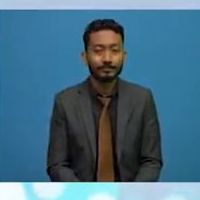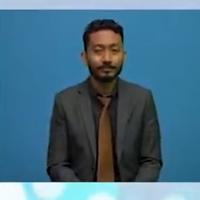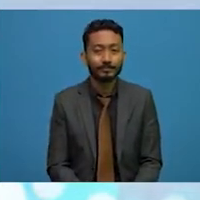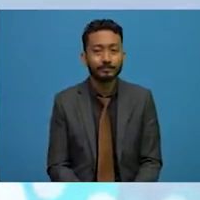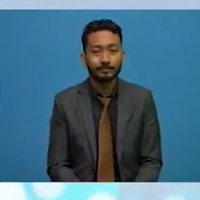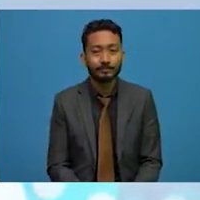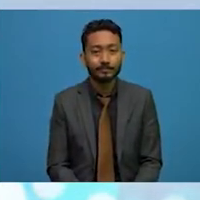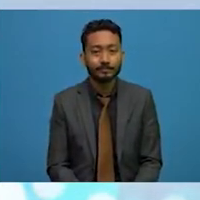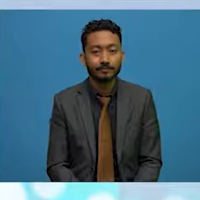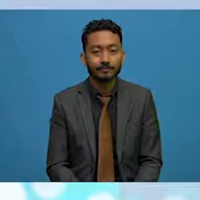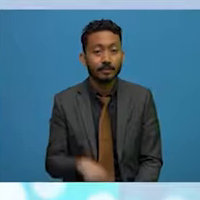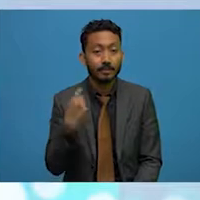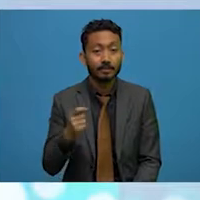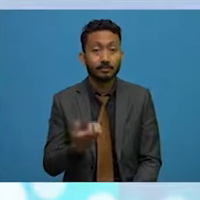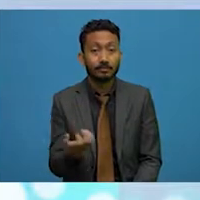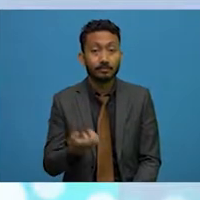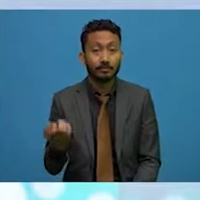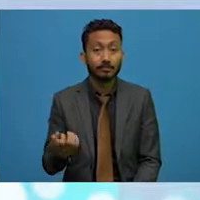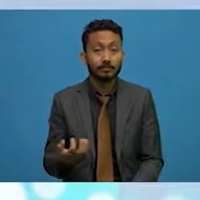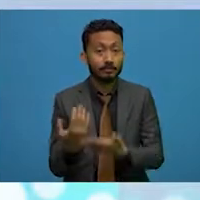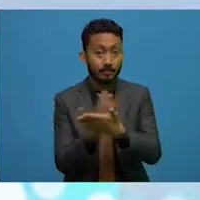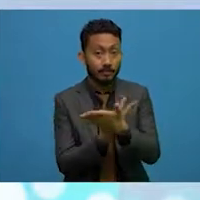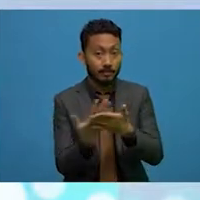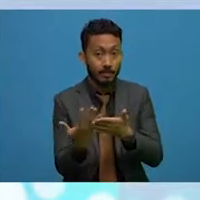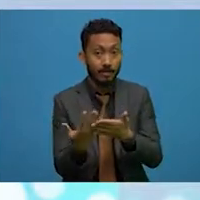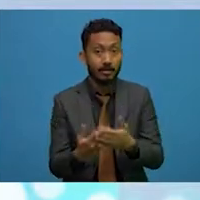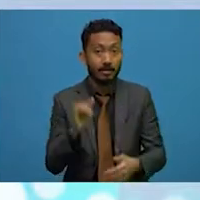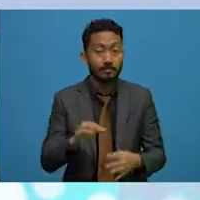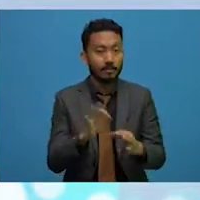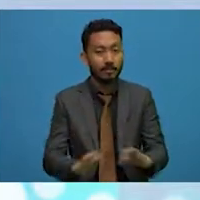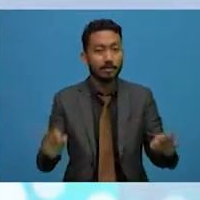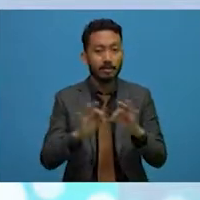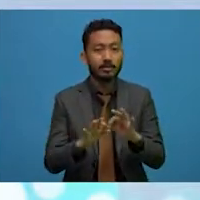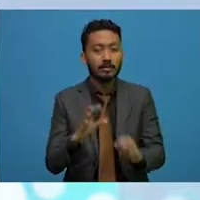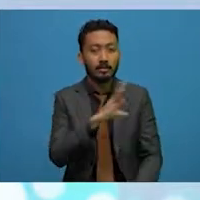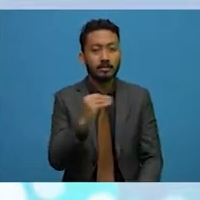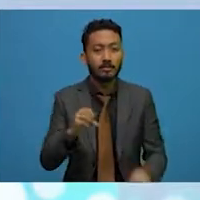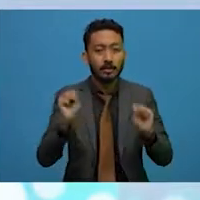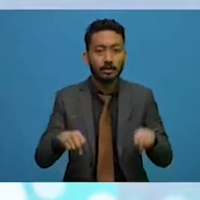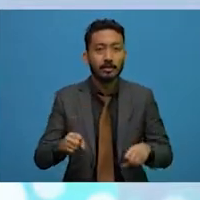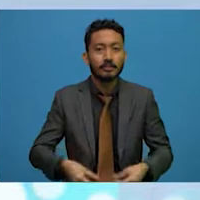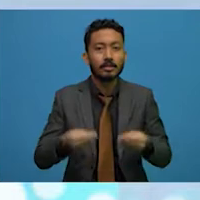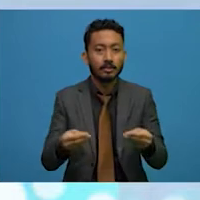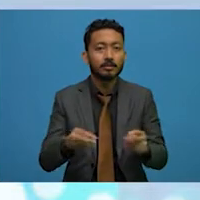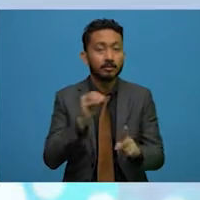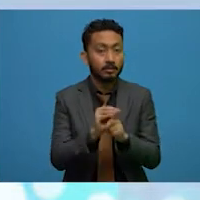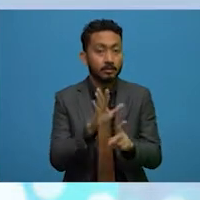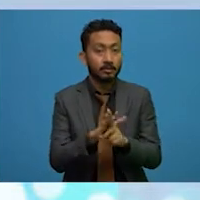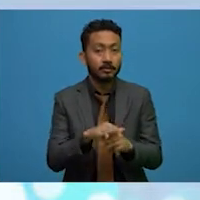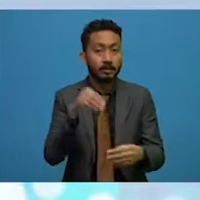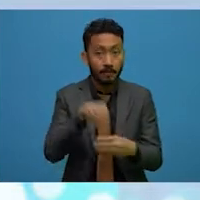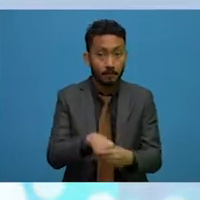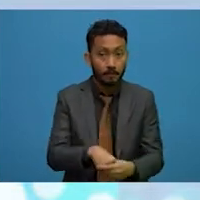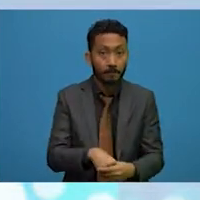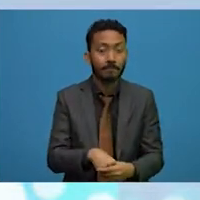Kesimpulannya, teks merupakan elemen multimedia yang dianggap penting dan mampu memberi kesan yang